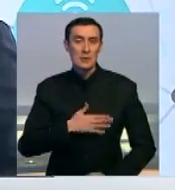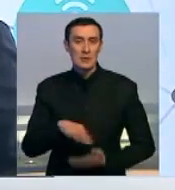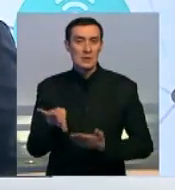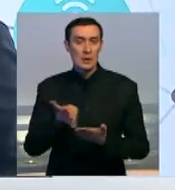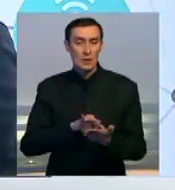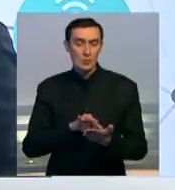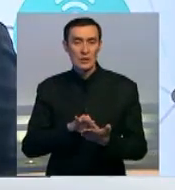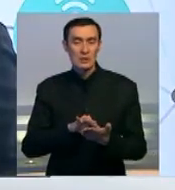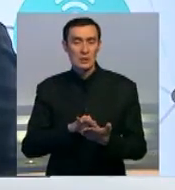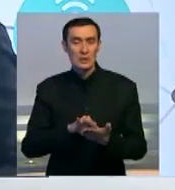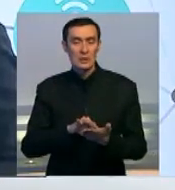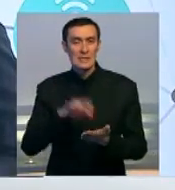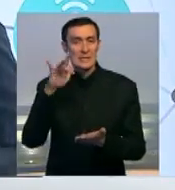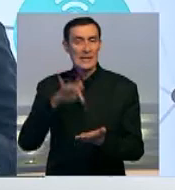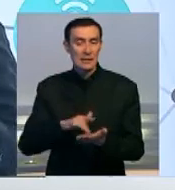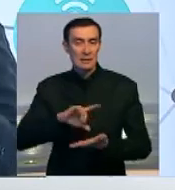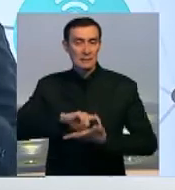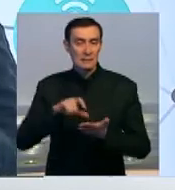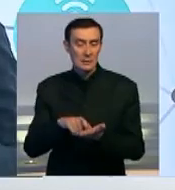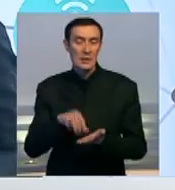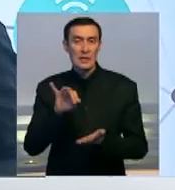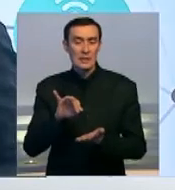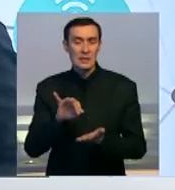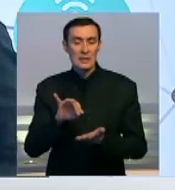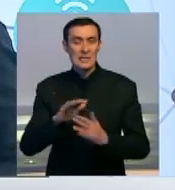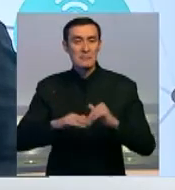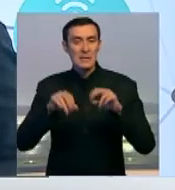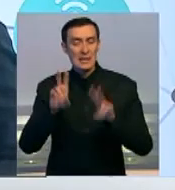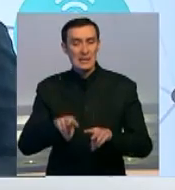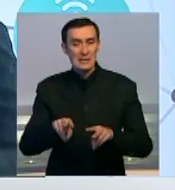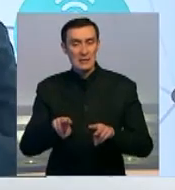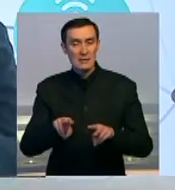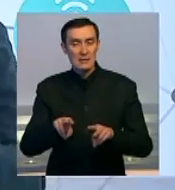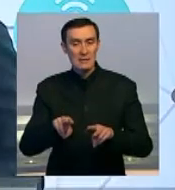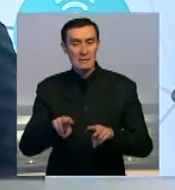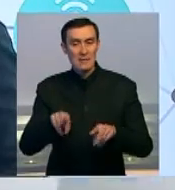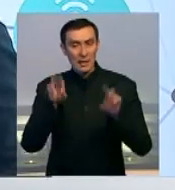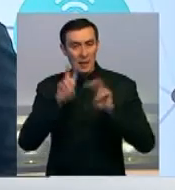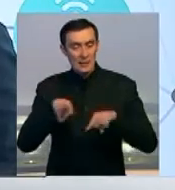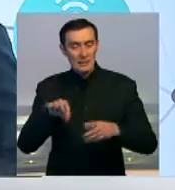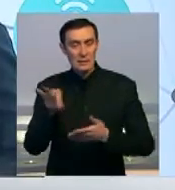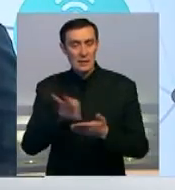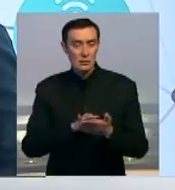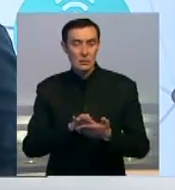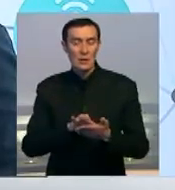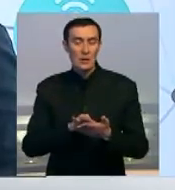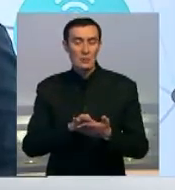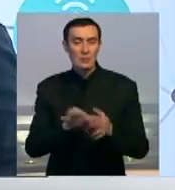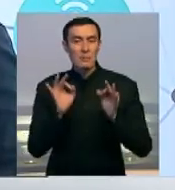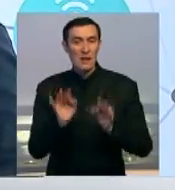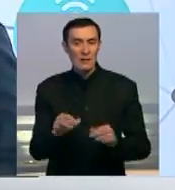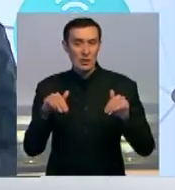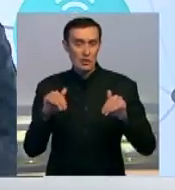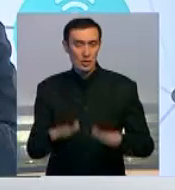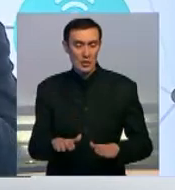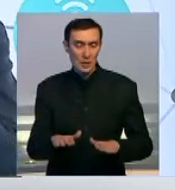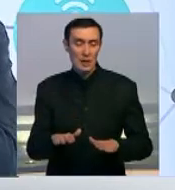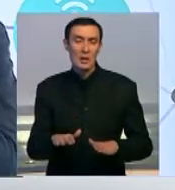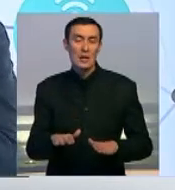наш ситуационный центр, и аналитика нам позволяла принимать правильно обоснованные решения.